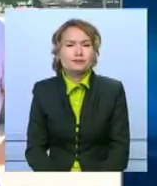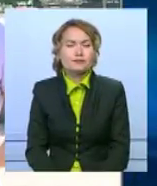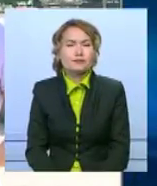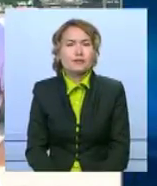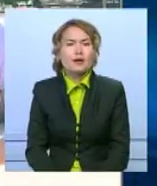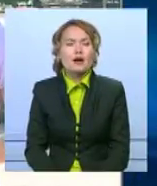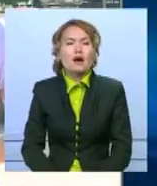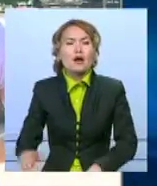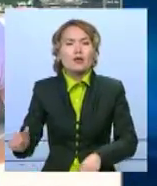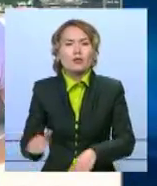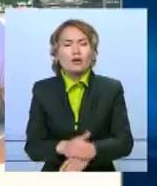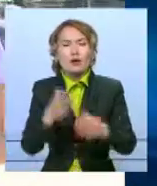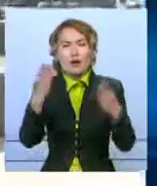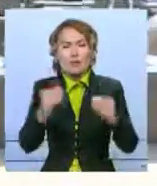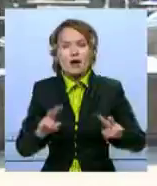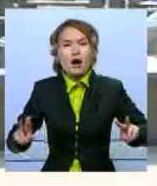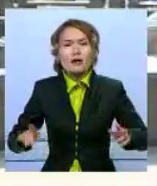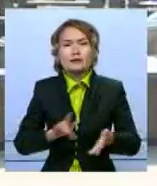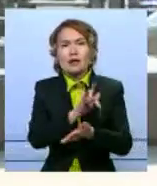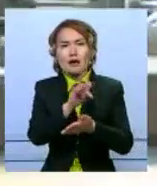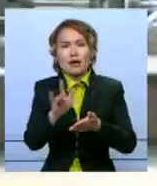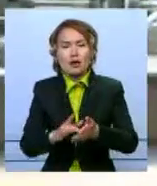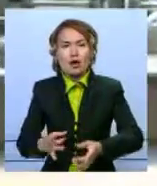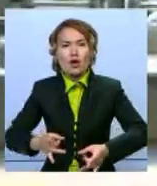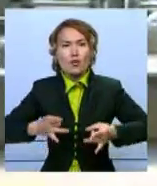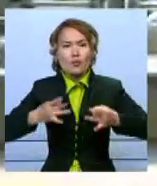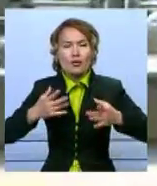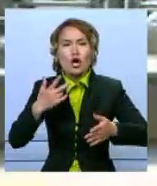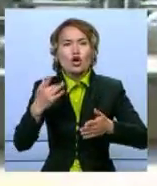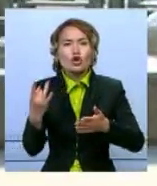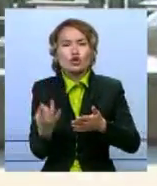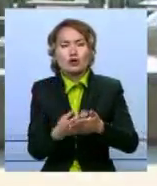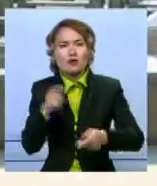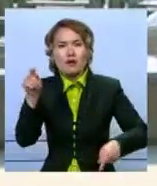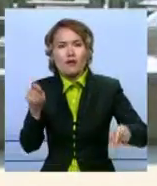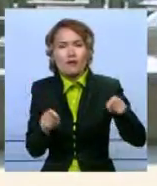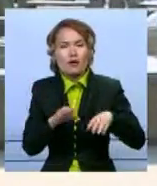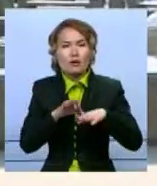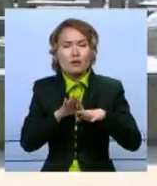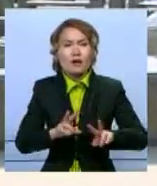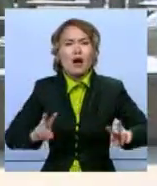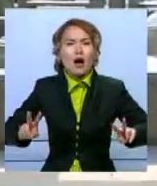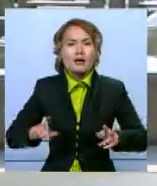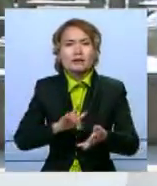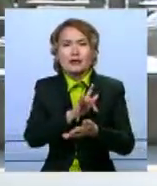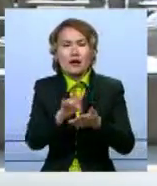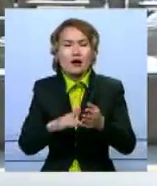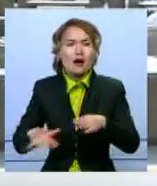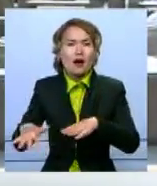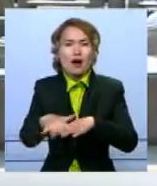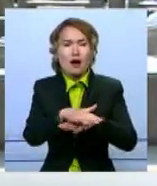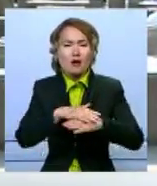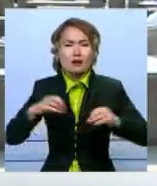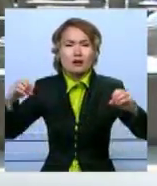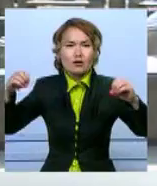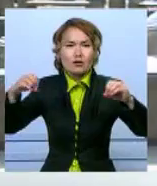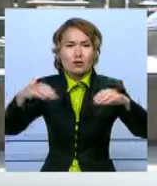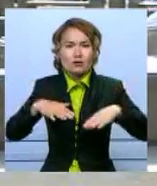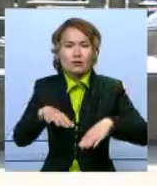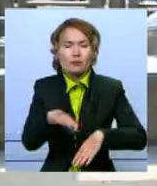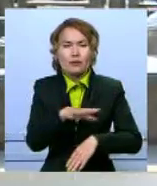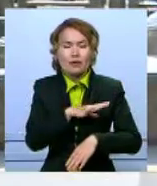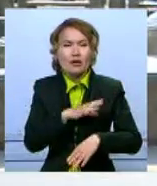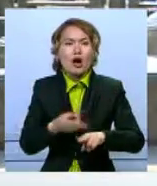Қайырлы күн, Мақпал. Биыл Астана Арт Фест шарасы үшінші рет ұйымдастырылып отыр. Сондықтан астаналықтар бұл фестивальмен жақсы таныс.